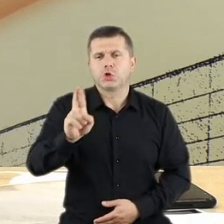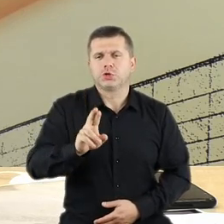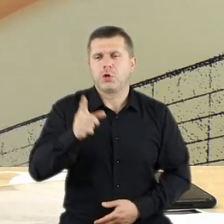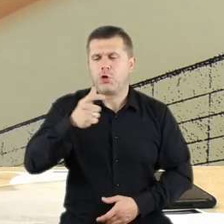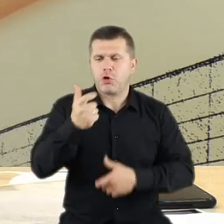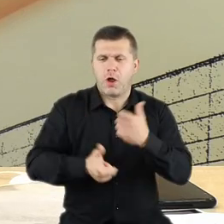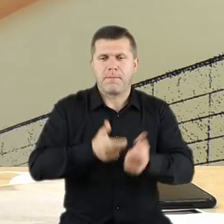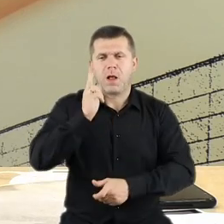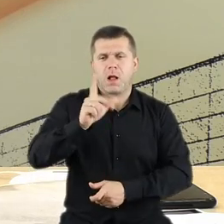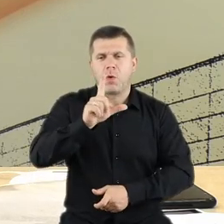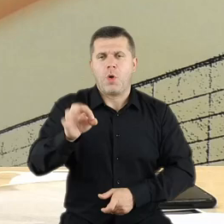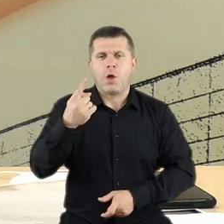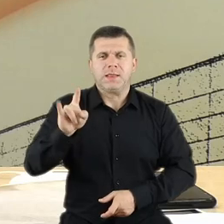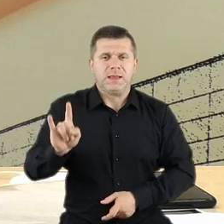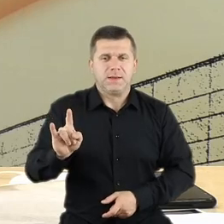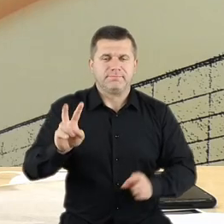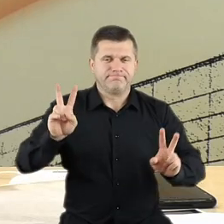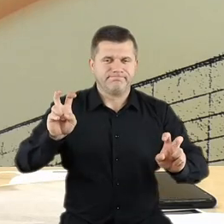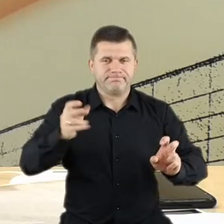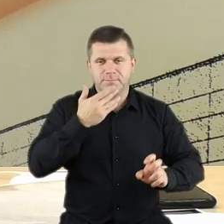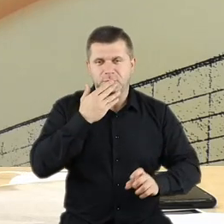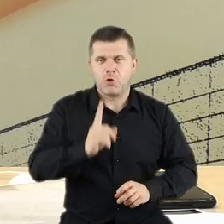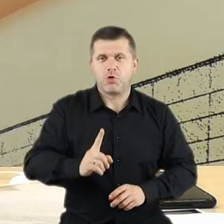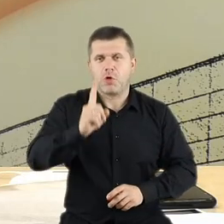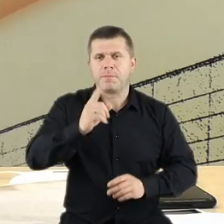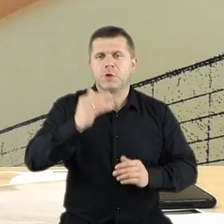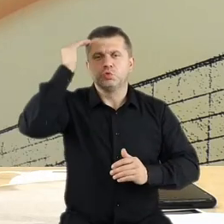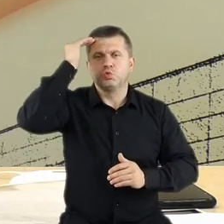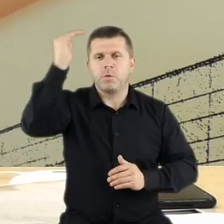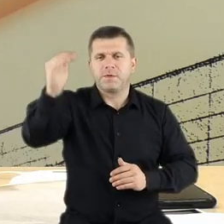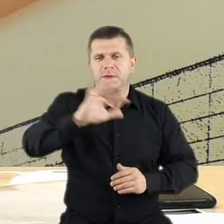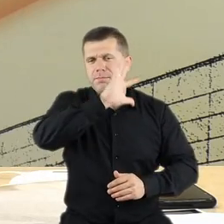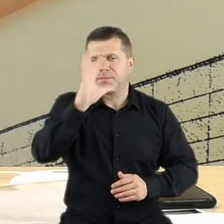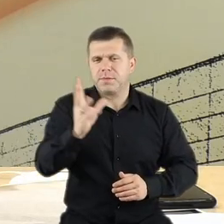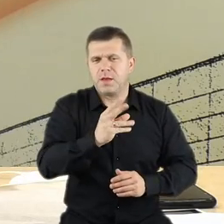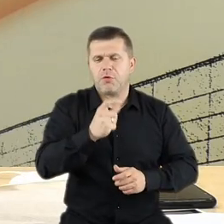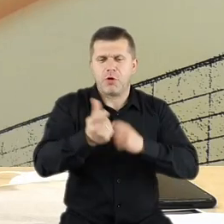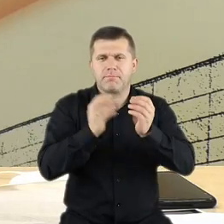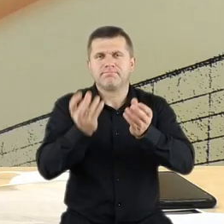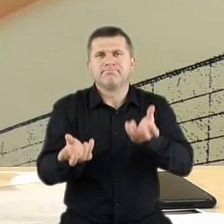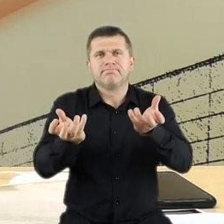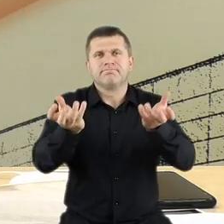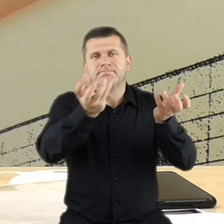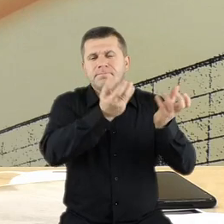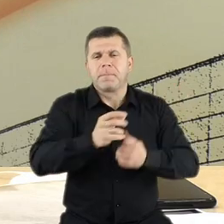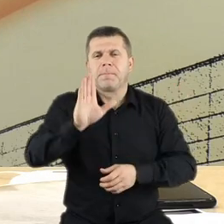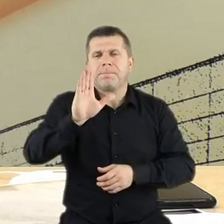układy domowe sufity zdobione były pięknymi pająkami z bibuły